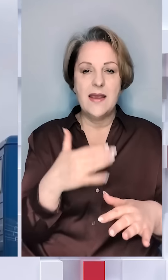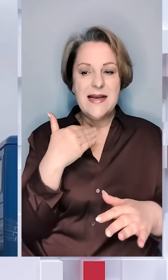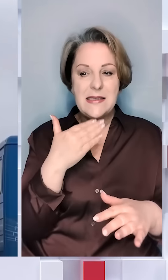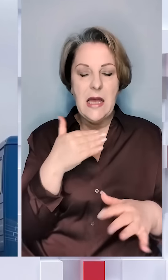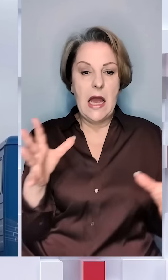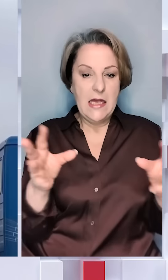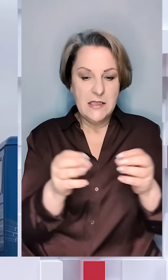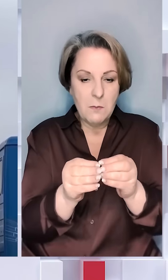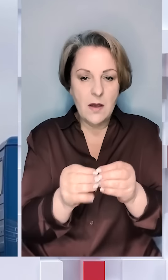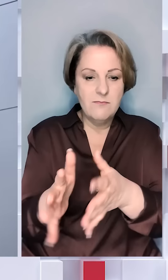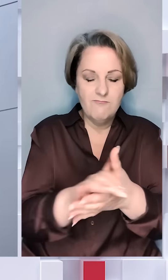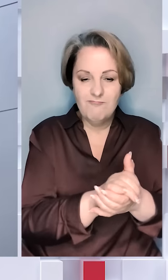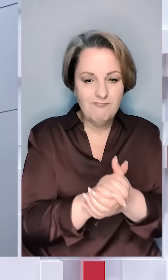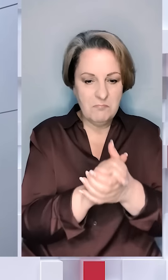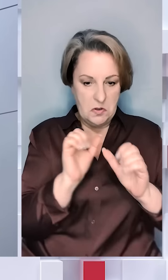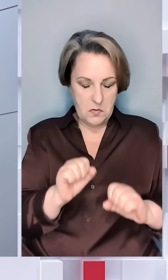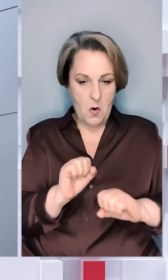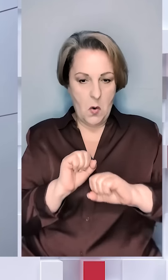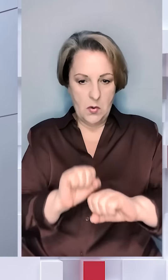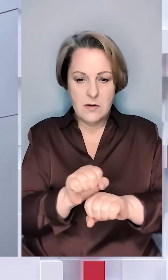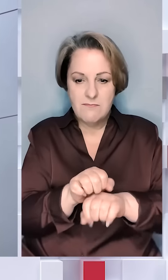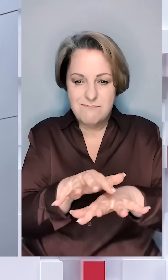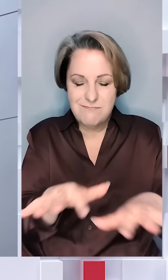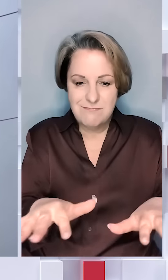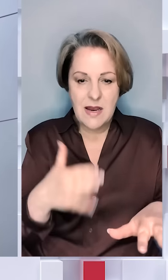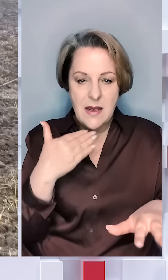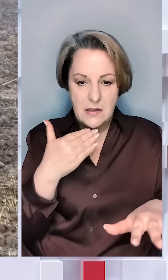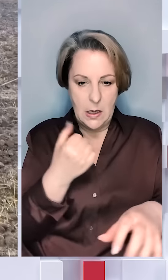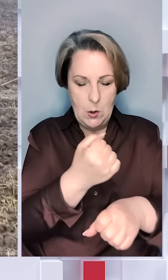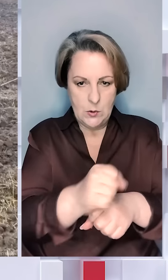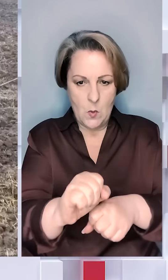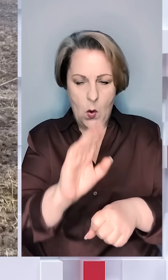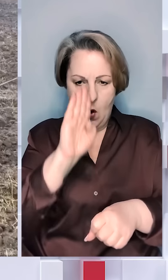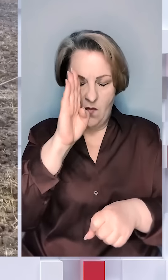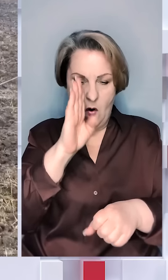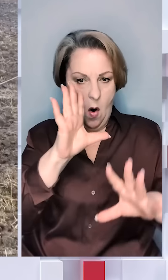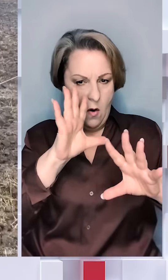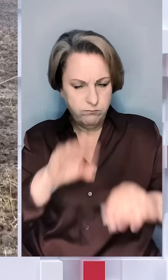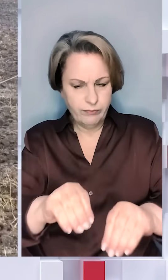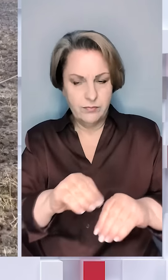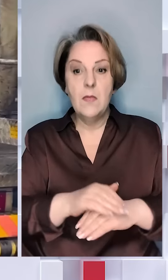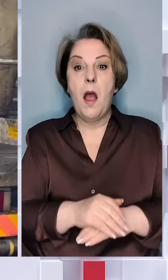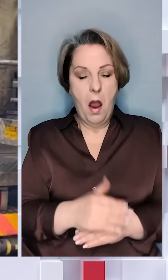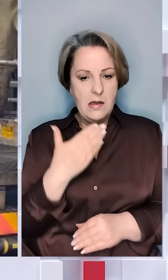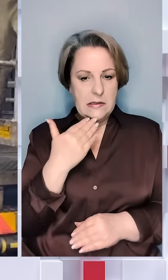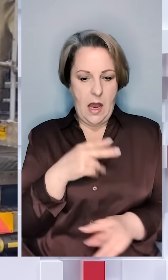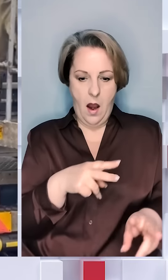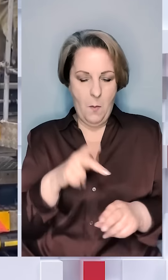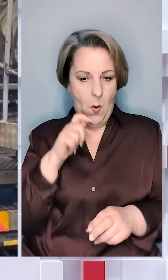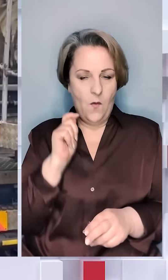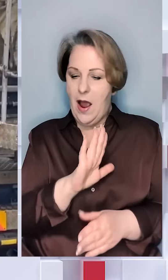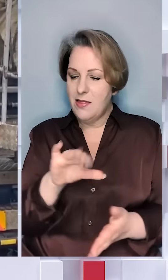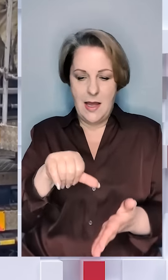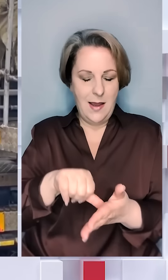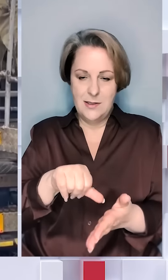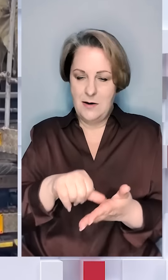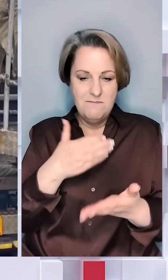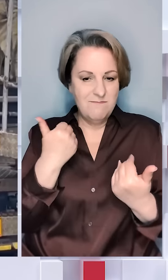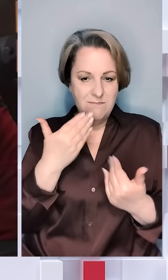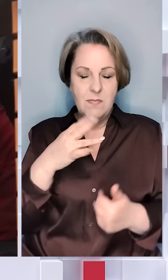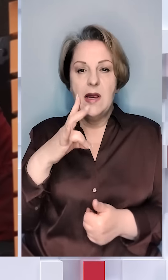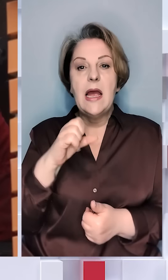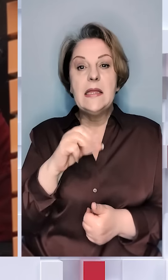Там спільні дії союзників змогли захистити інфраструктуру та змусити агресора охолонути. Хоча Ізраїль, як і Україна, не є членом